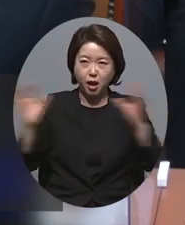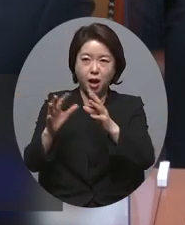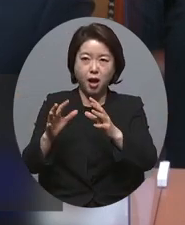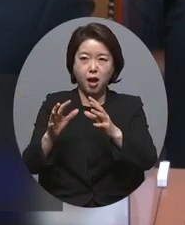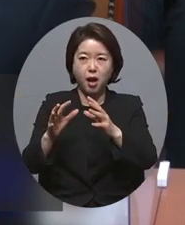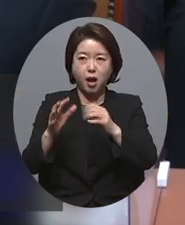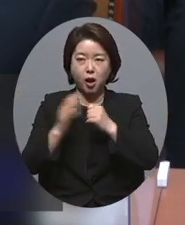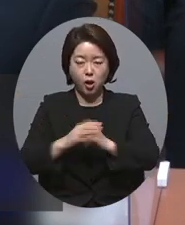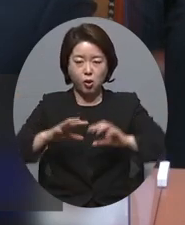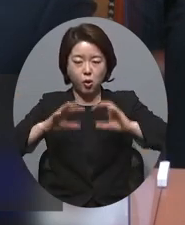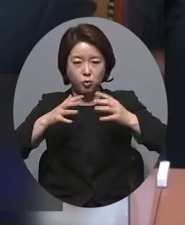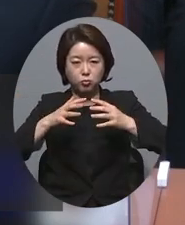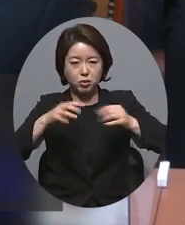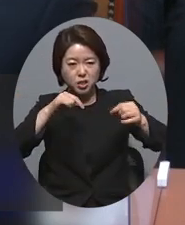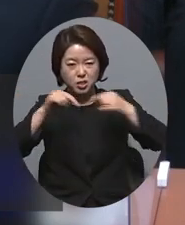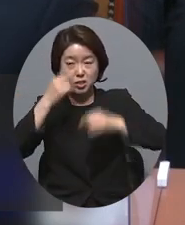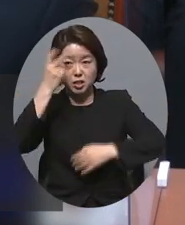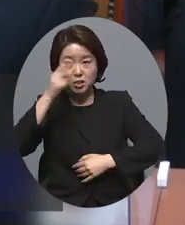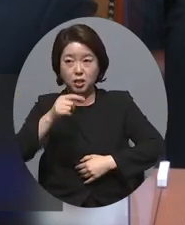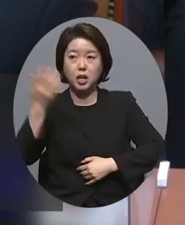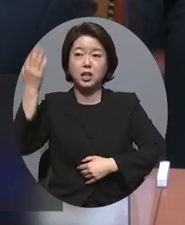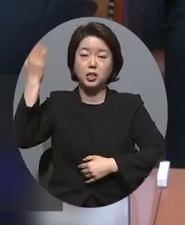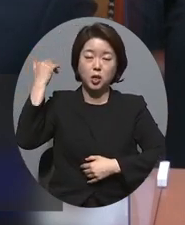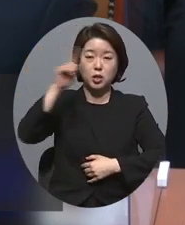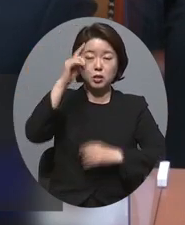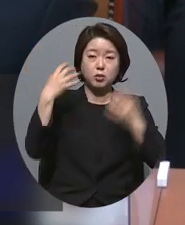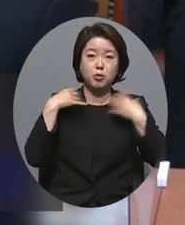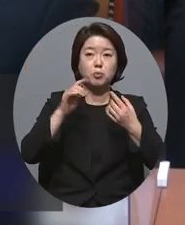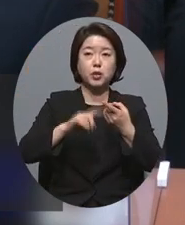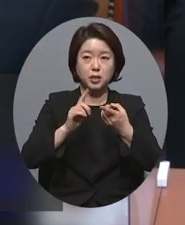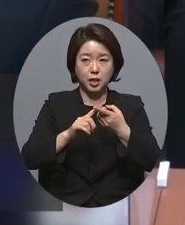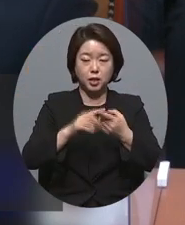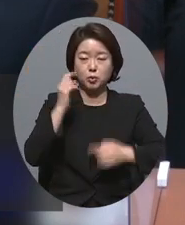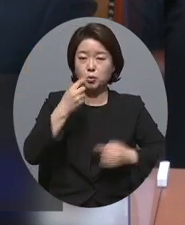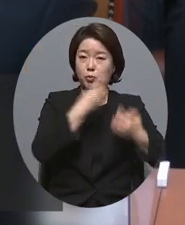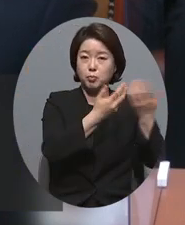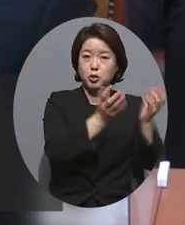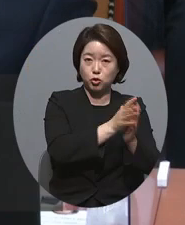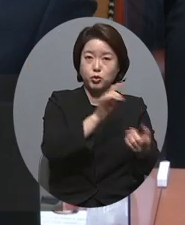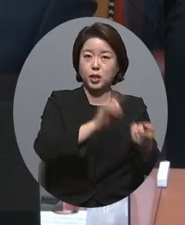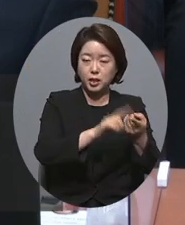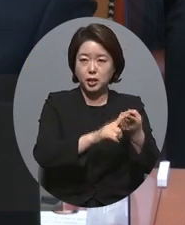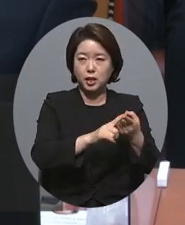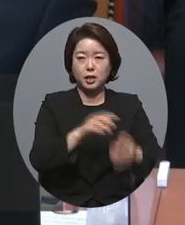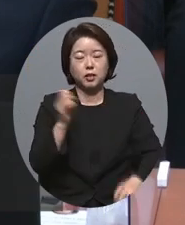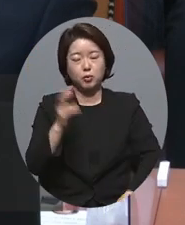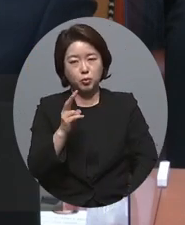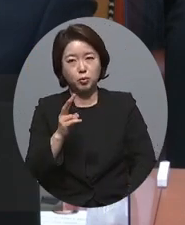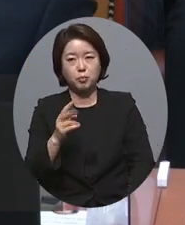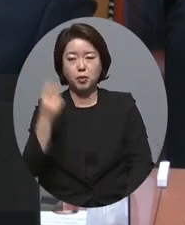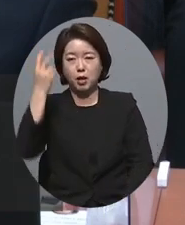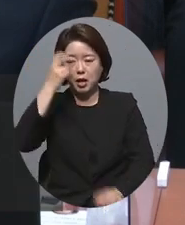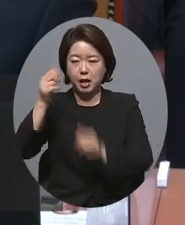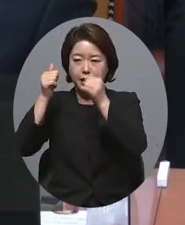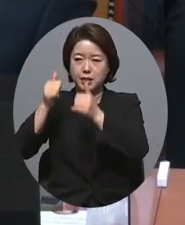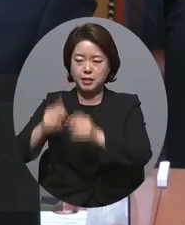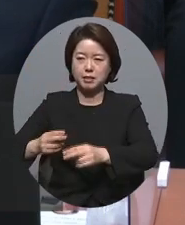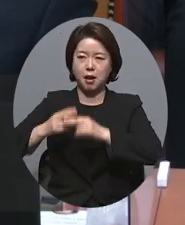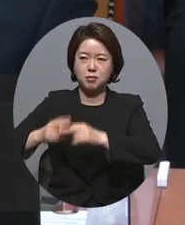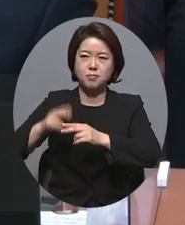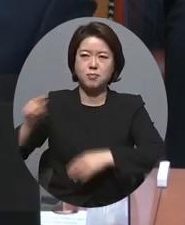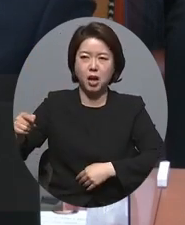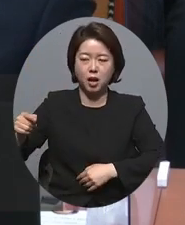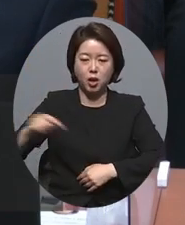국가적 사정체계, 특히 전임 정부에 대한 그리고 민주당에 대한 그러한 검찰 독재로 저는 우리